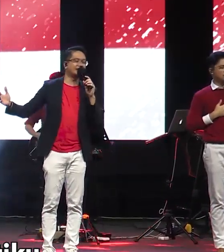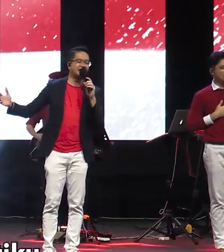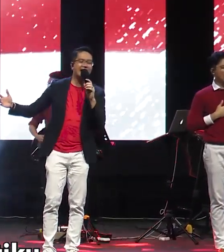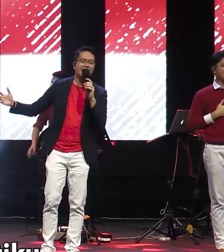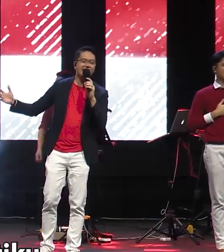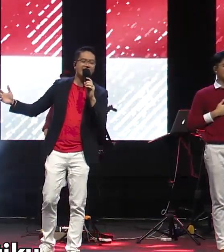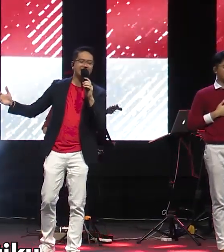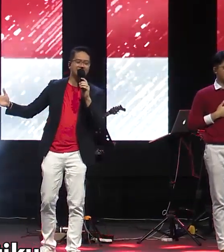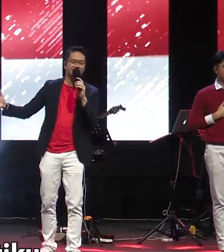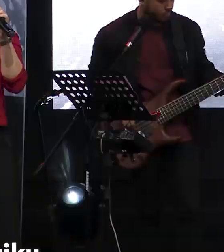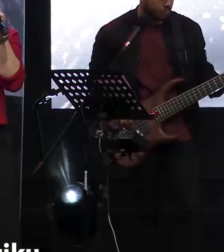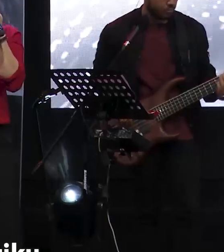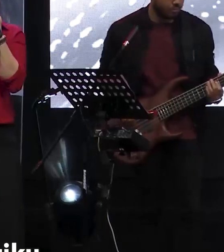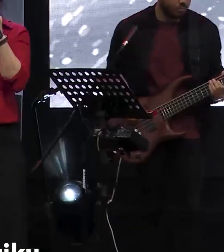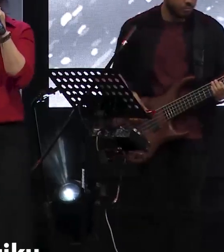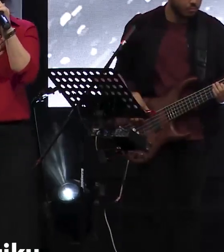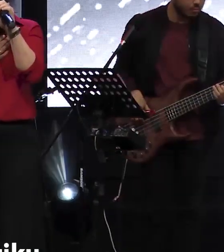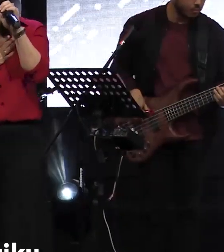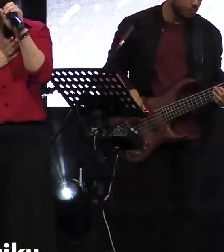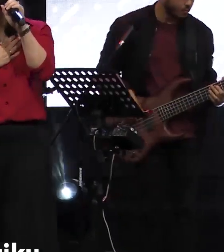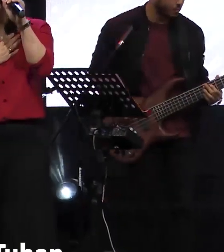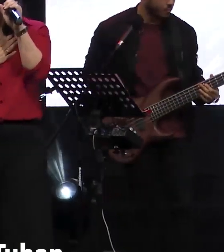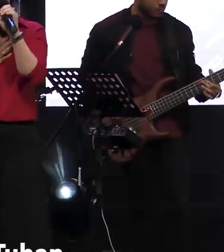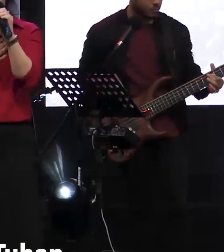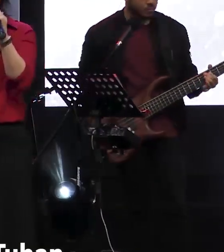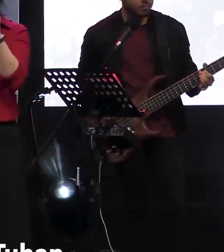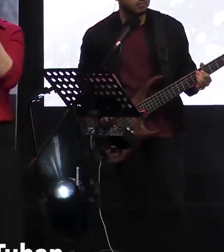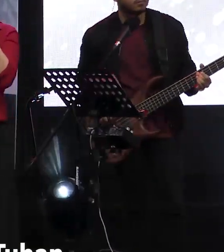selalu di hati.